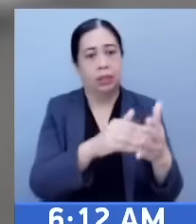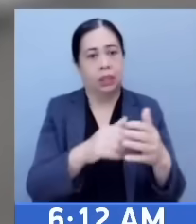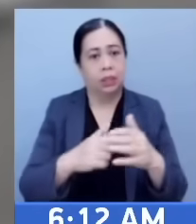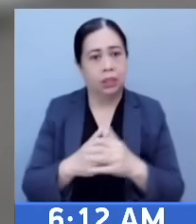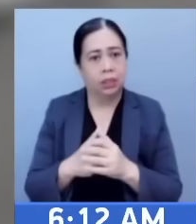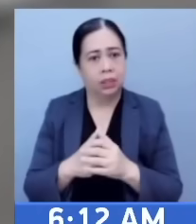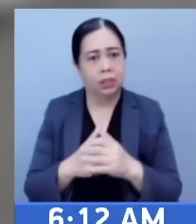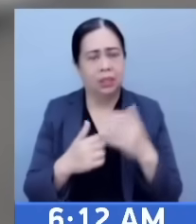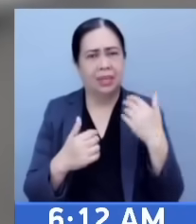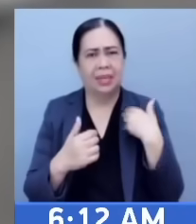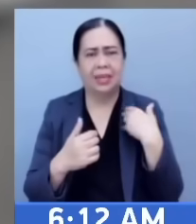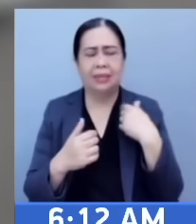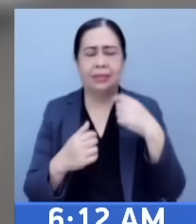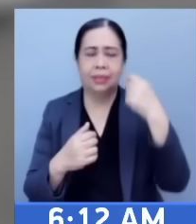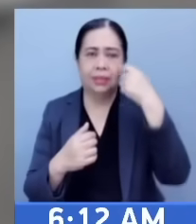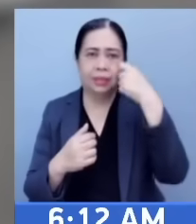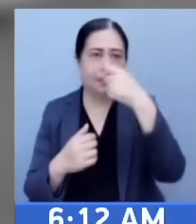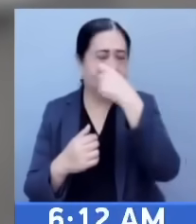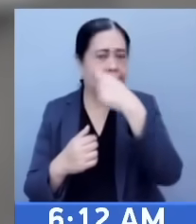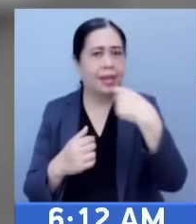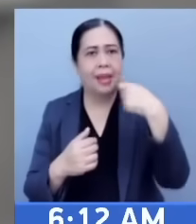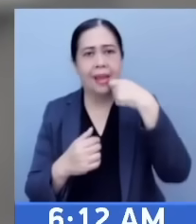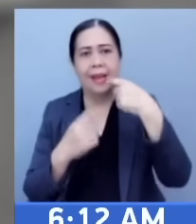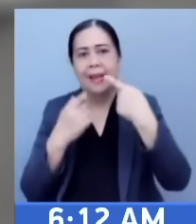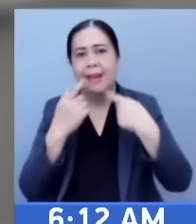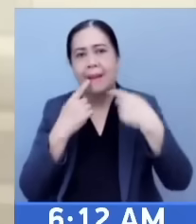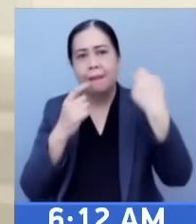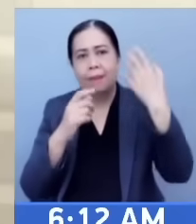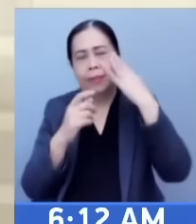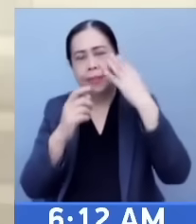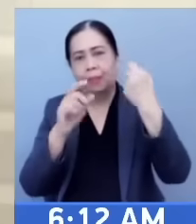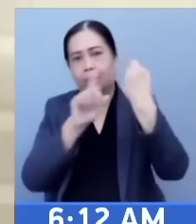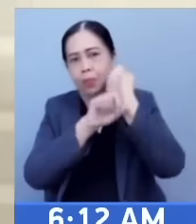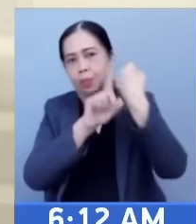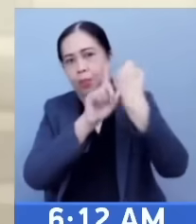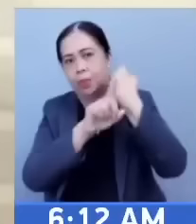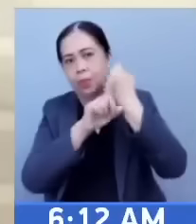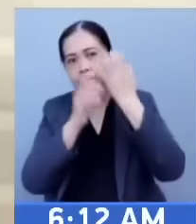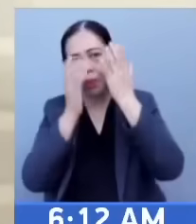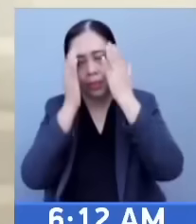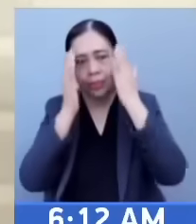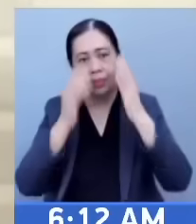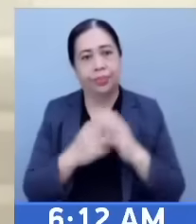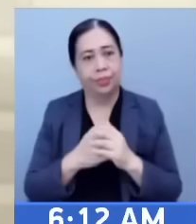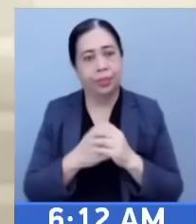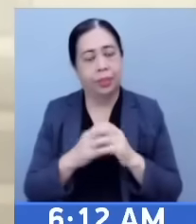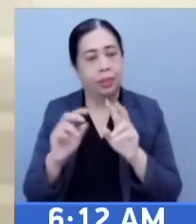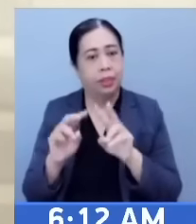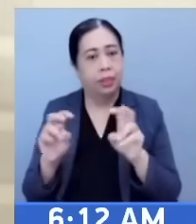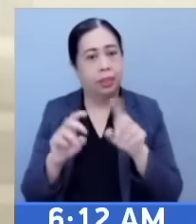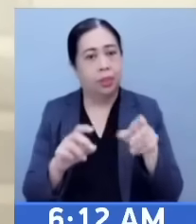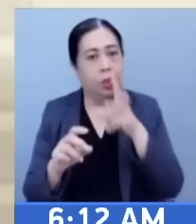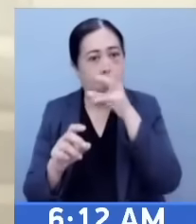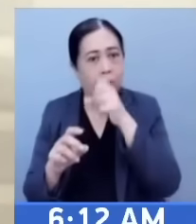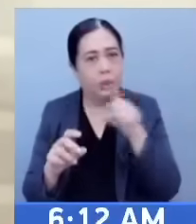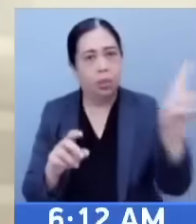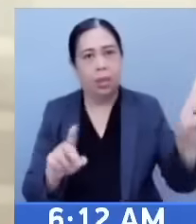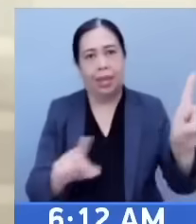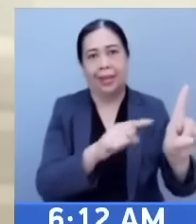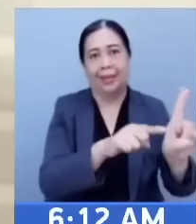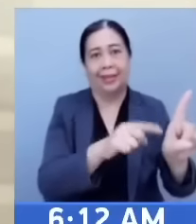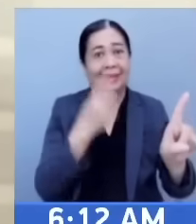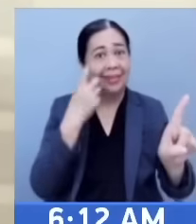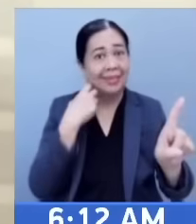sa kanyang mukha at bibi matapos bugbugin daw ni Boldero. Lumalabas sa investigation namin, itong matanda ay binugbog ng walang